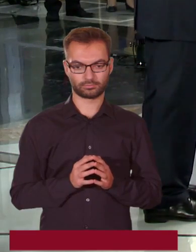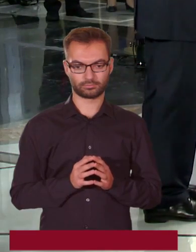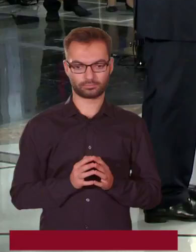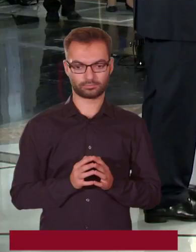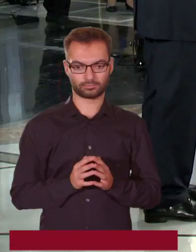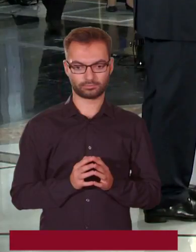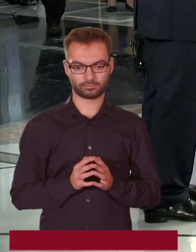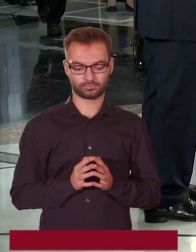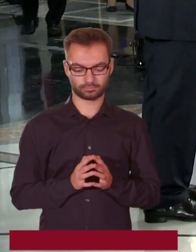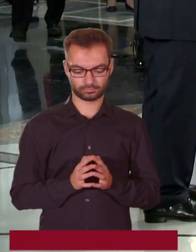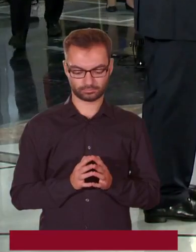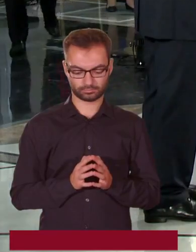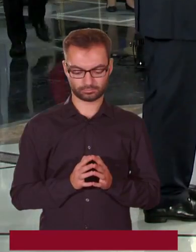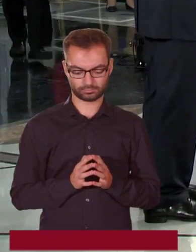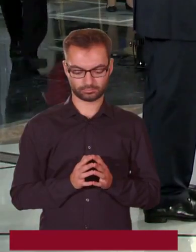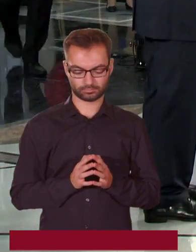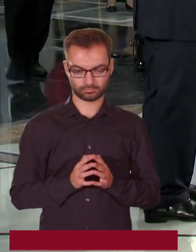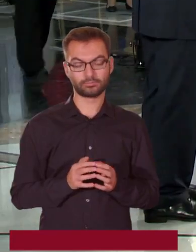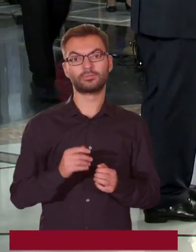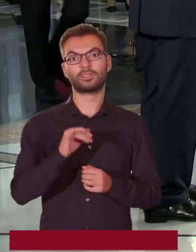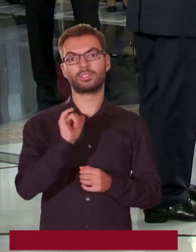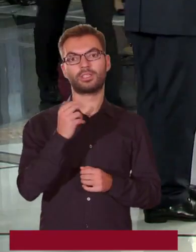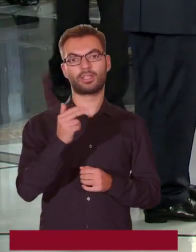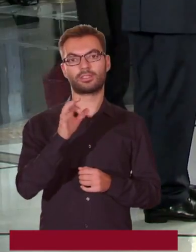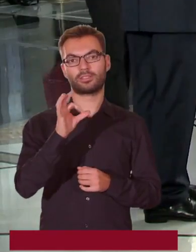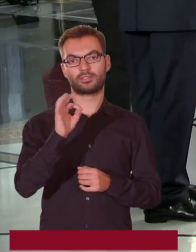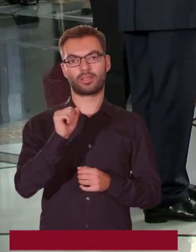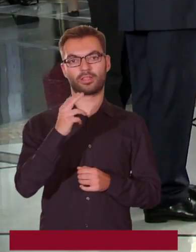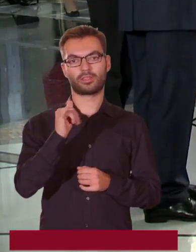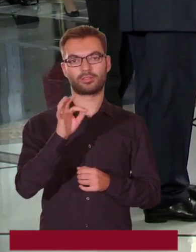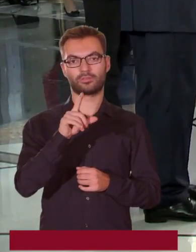Poproszę pana Jana Stanisława Grabca.